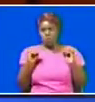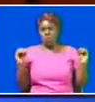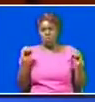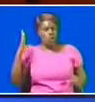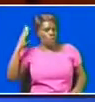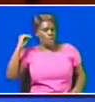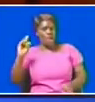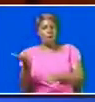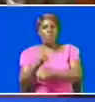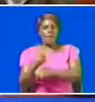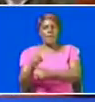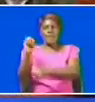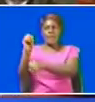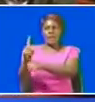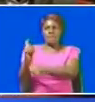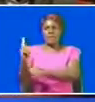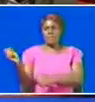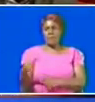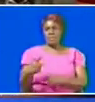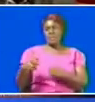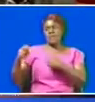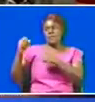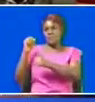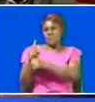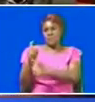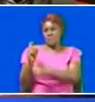hiyo itasikizwa tarehe 11 mwezi wa Septemba.